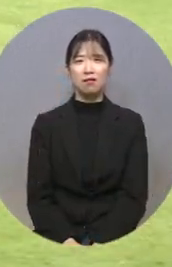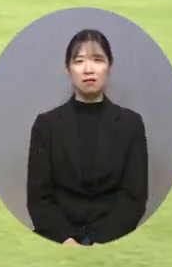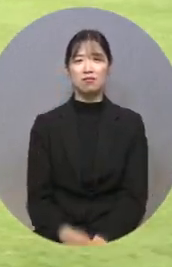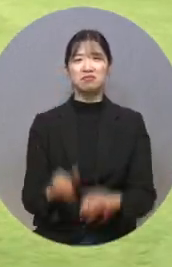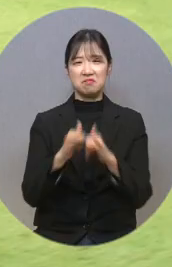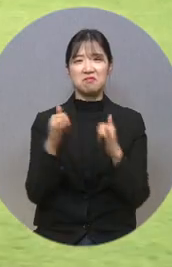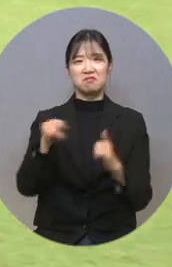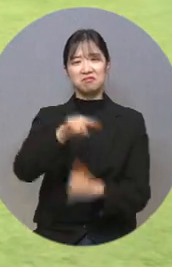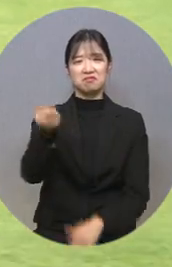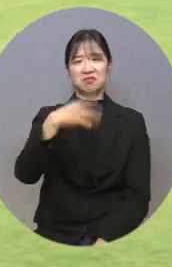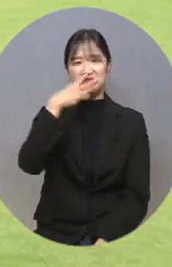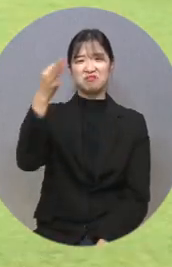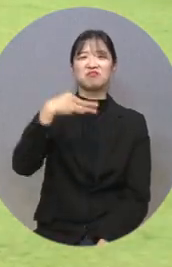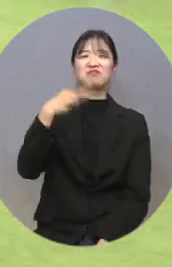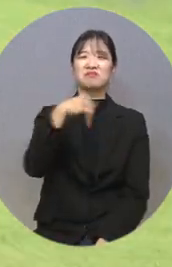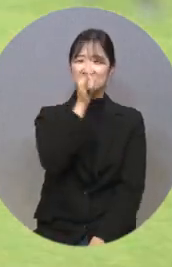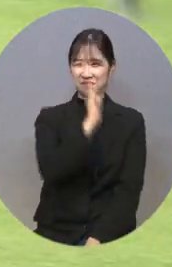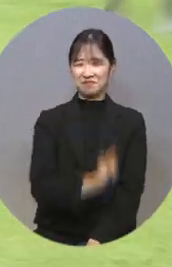알고 사람들 많이 무시하더라고요.